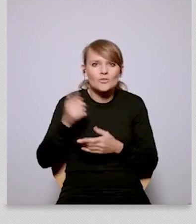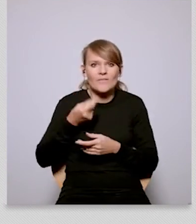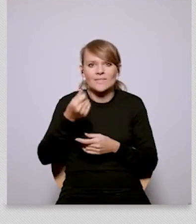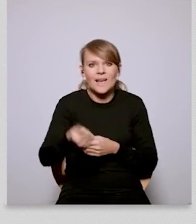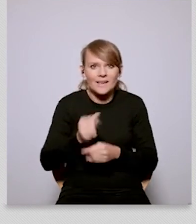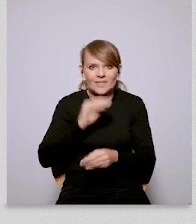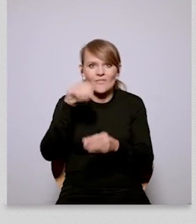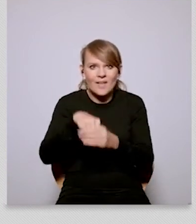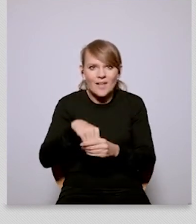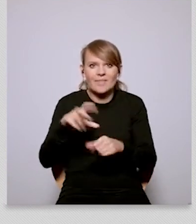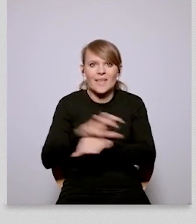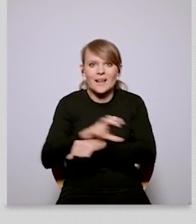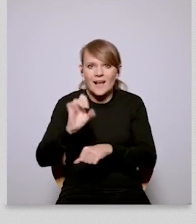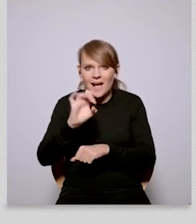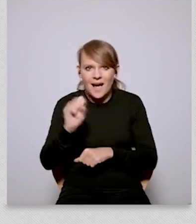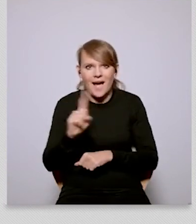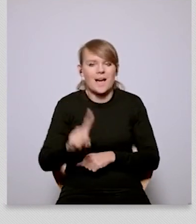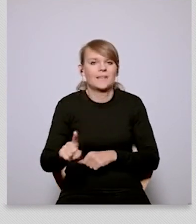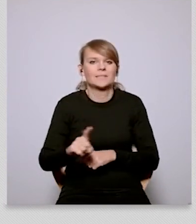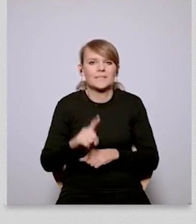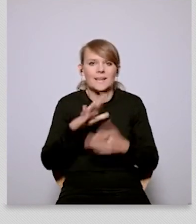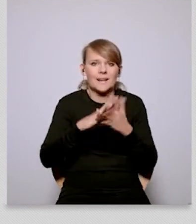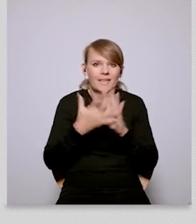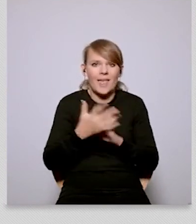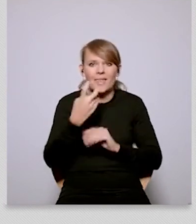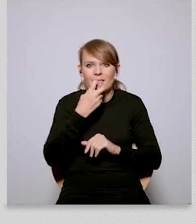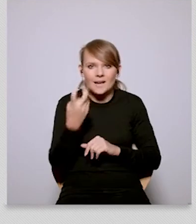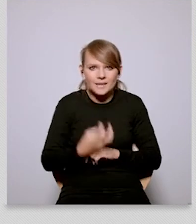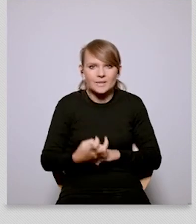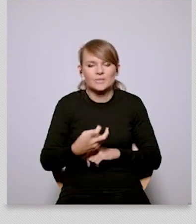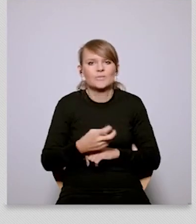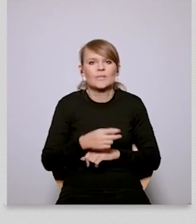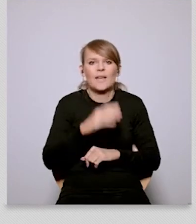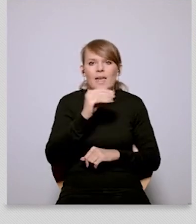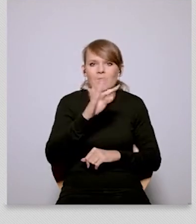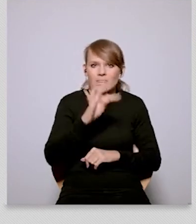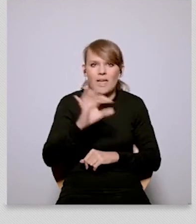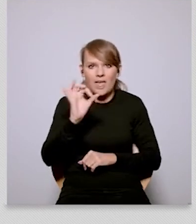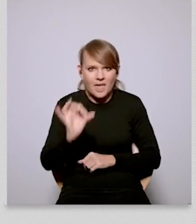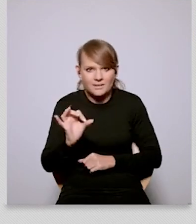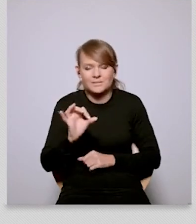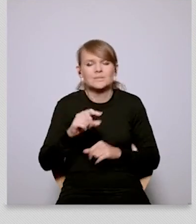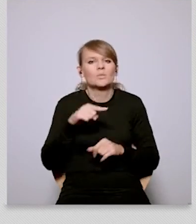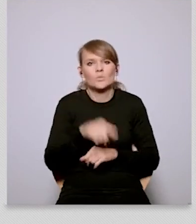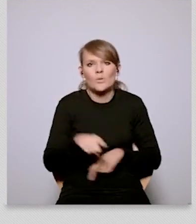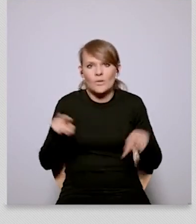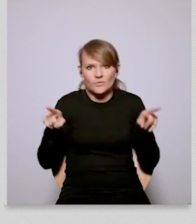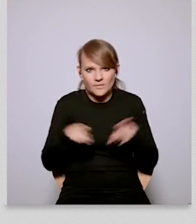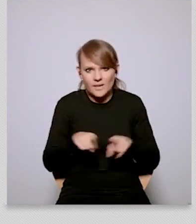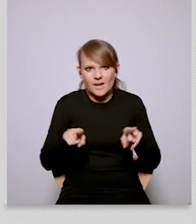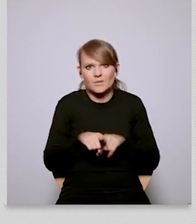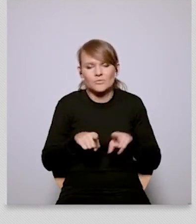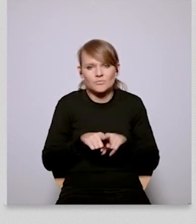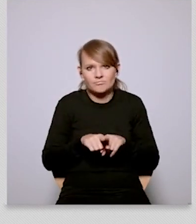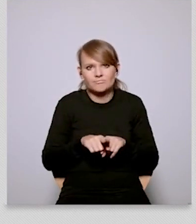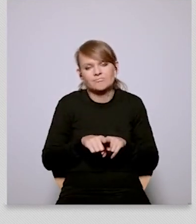gazowe rynek energetyczny ETS to też jest coś co